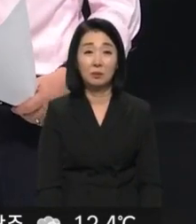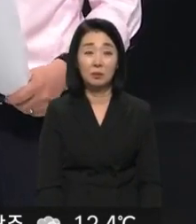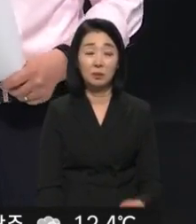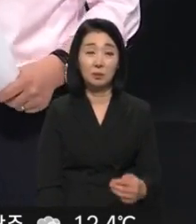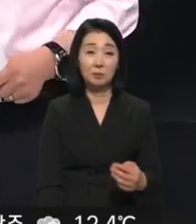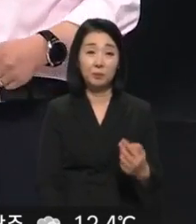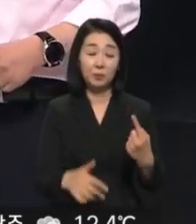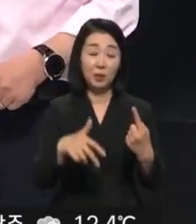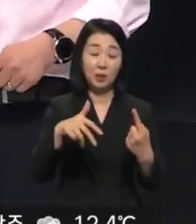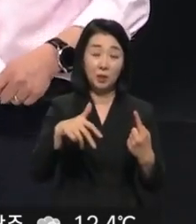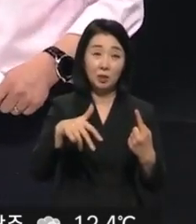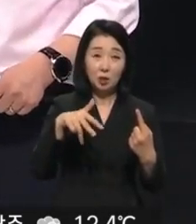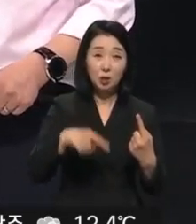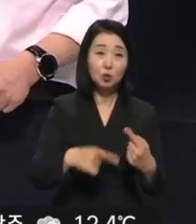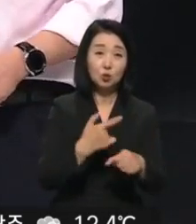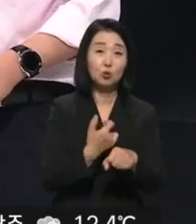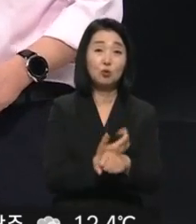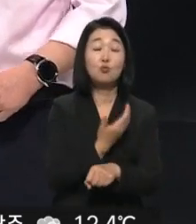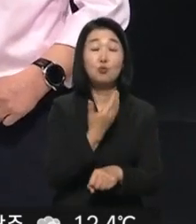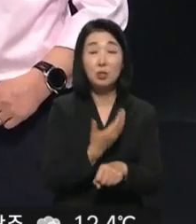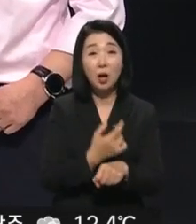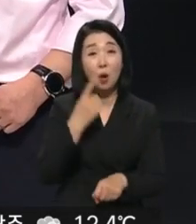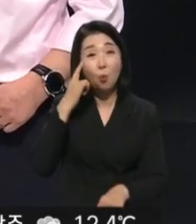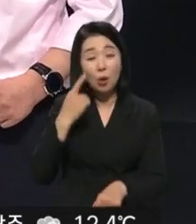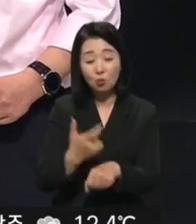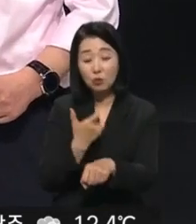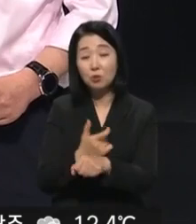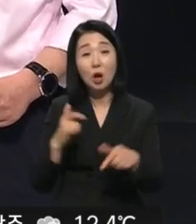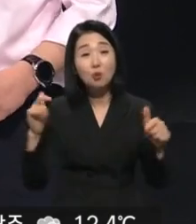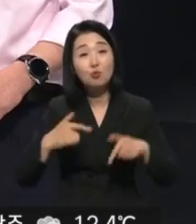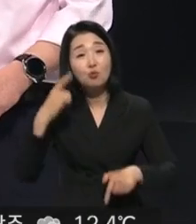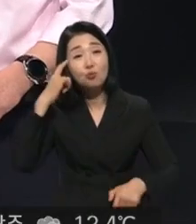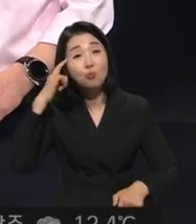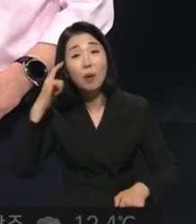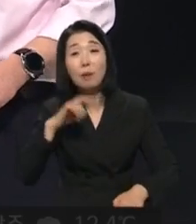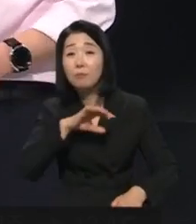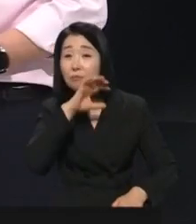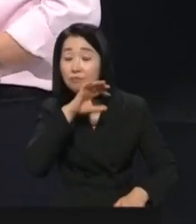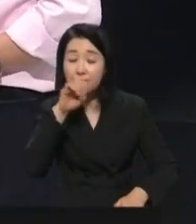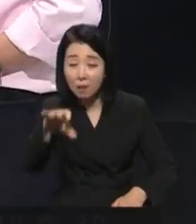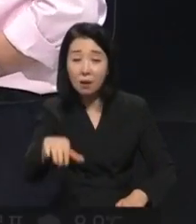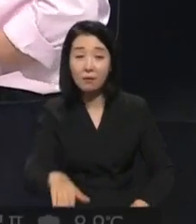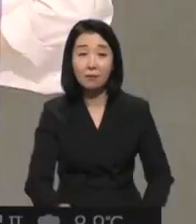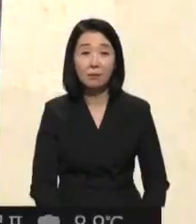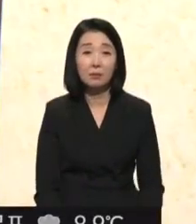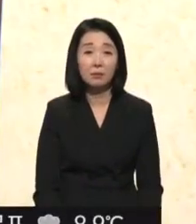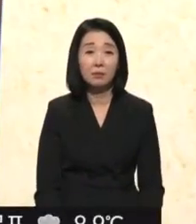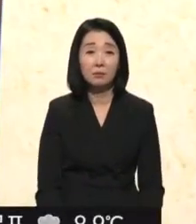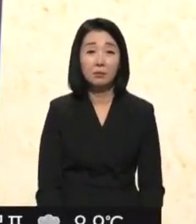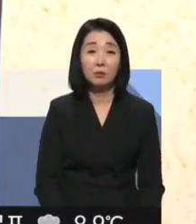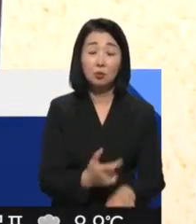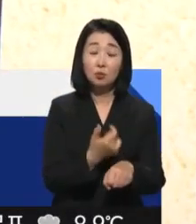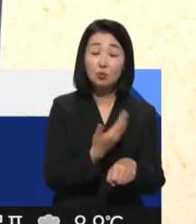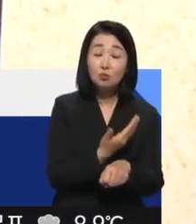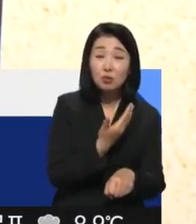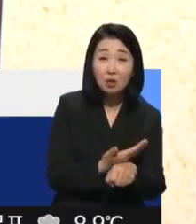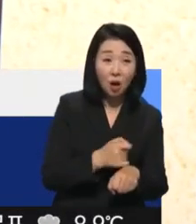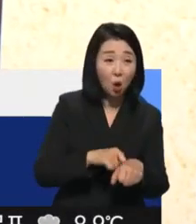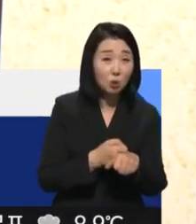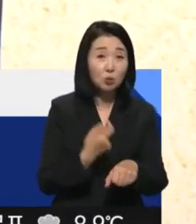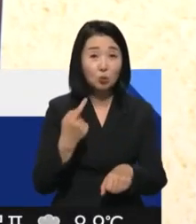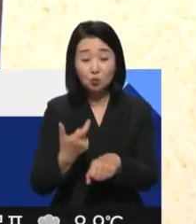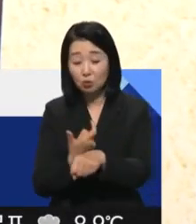69시간이 60시간으로 준 근거가 뭐냐 따져 묻기도 했습니다. 주 69시간은 무리이고